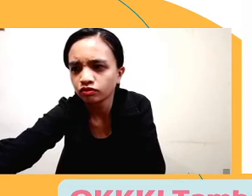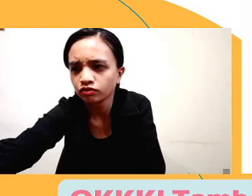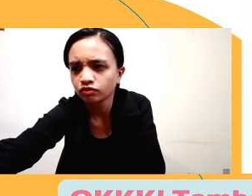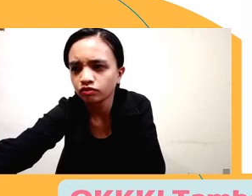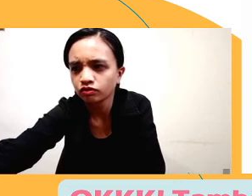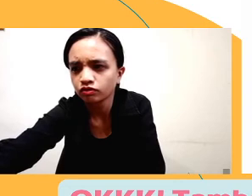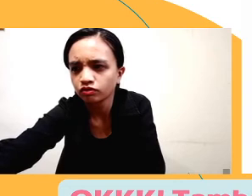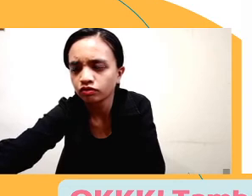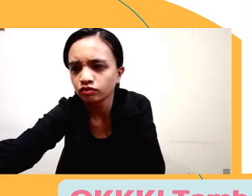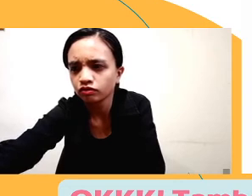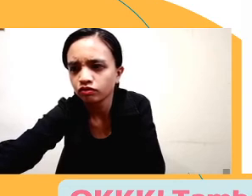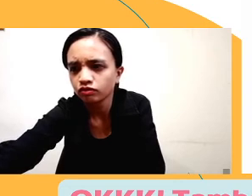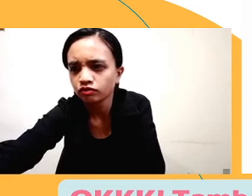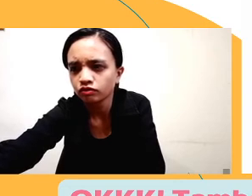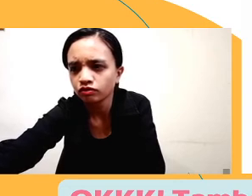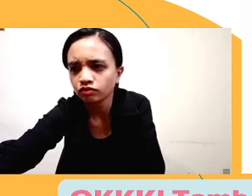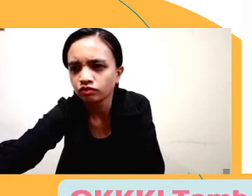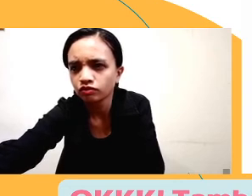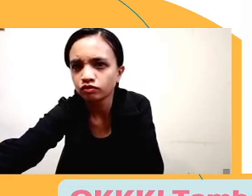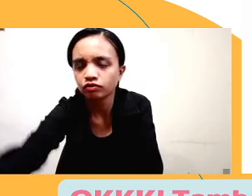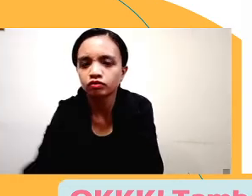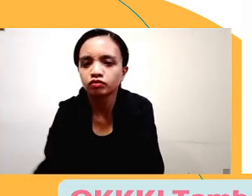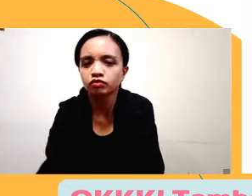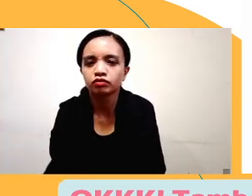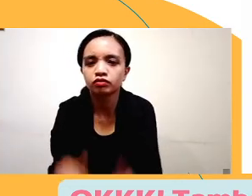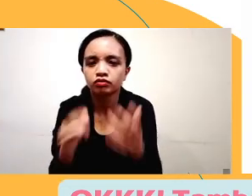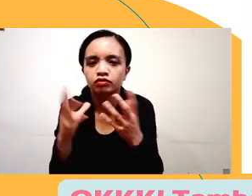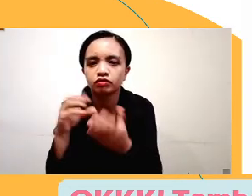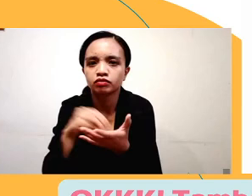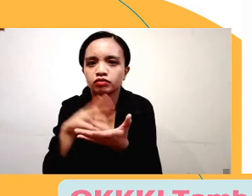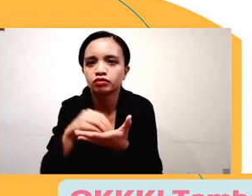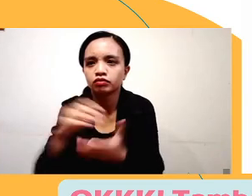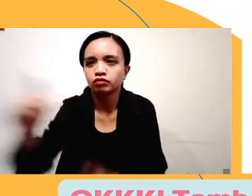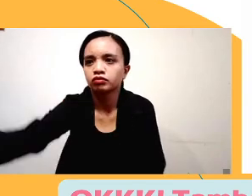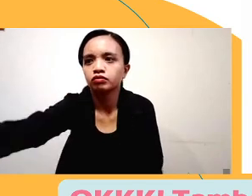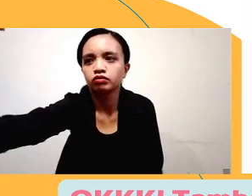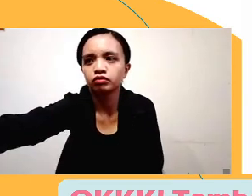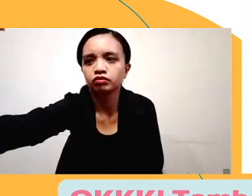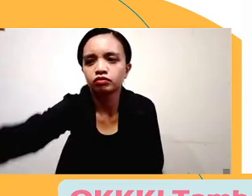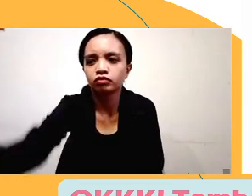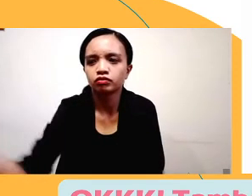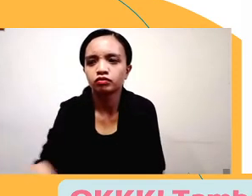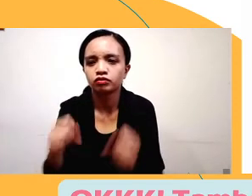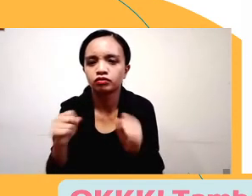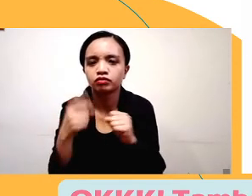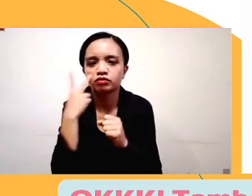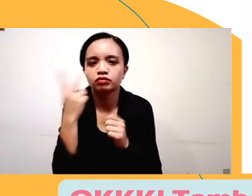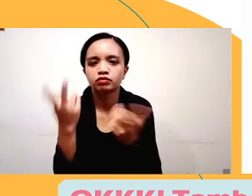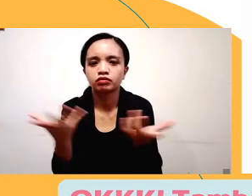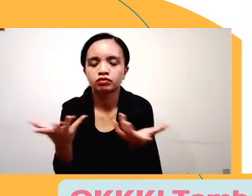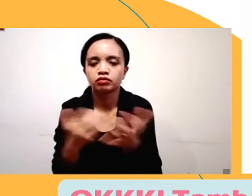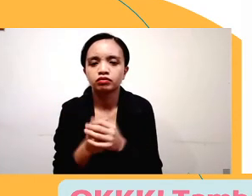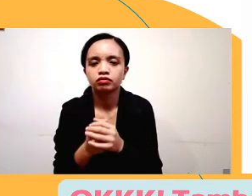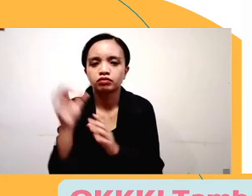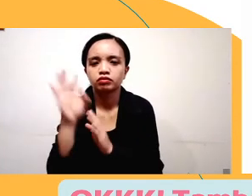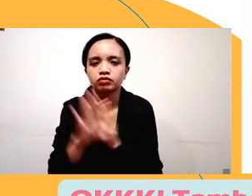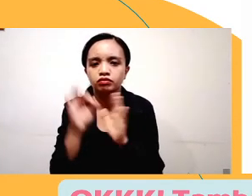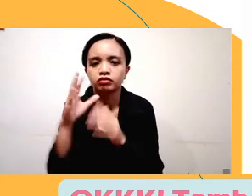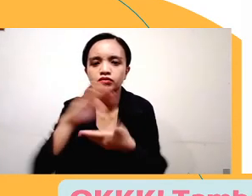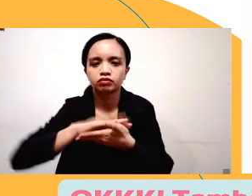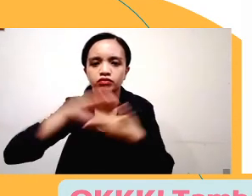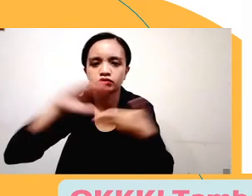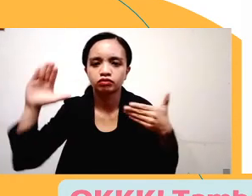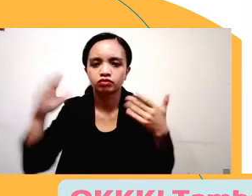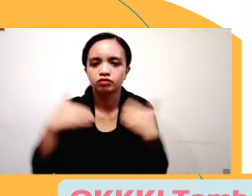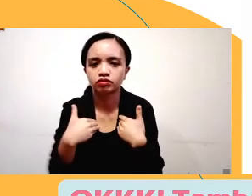tamang pamamaraan? Kaya i-screenshot nyo na po yung slide na nakikita nyo ngayon sa ating Facebook Live. Nandito rin